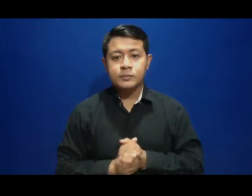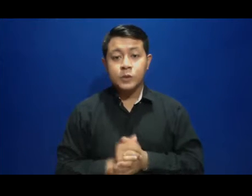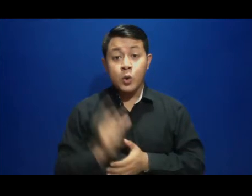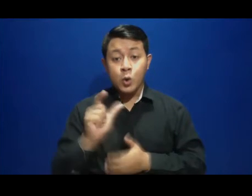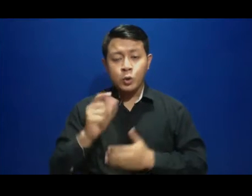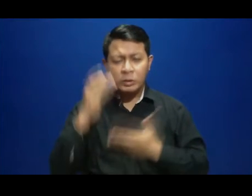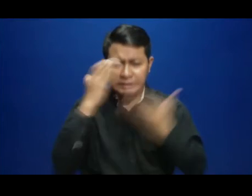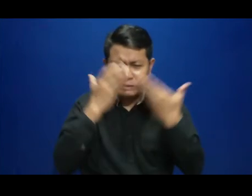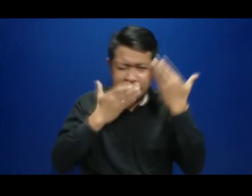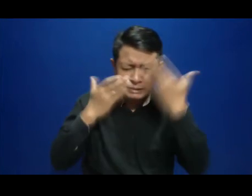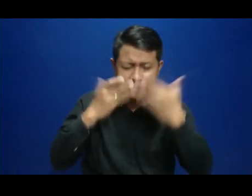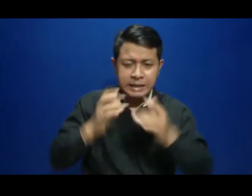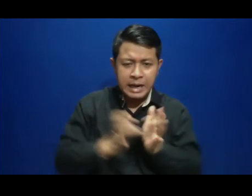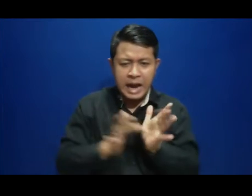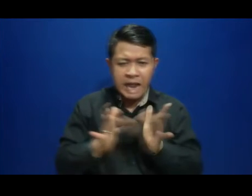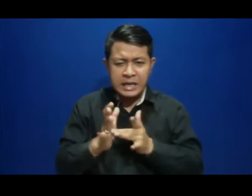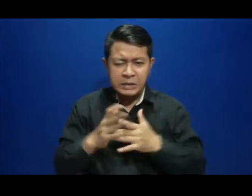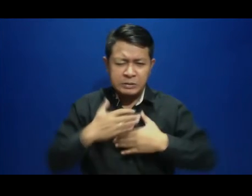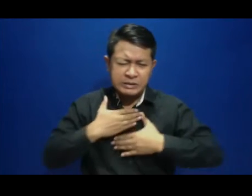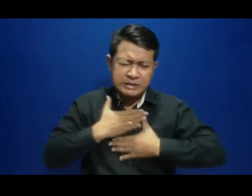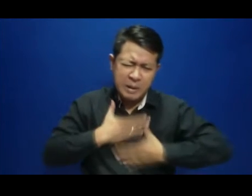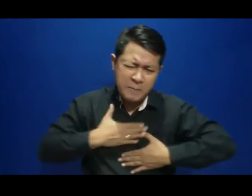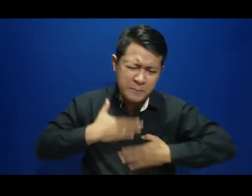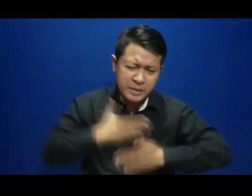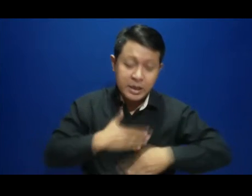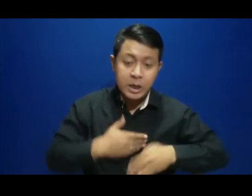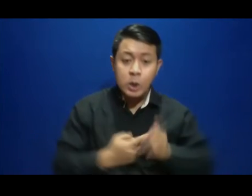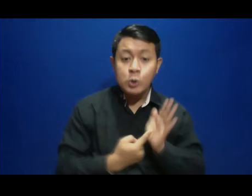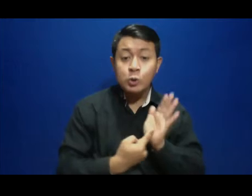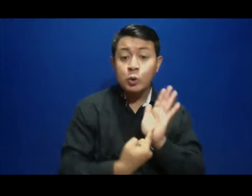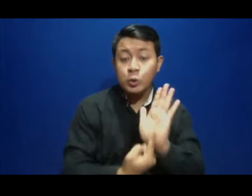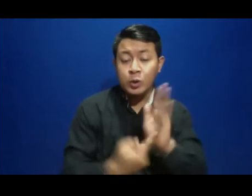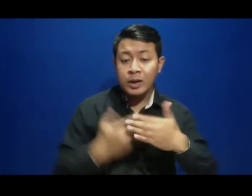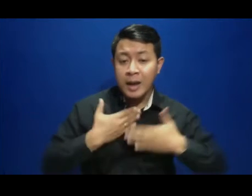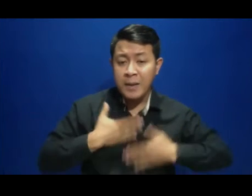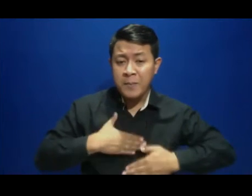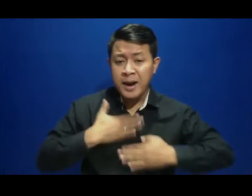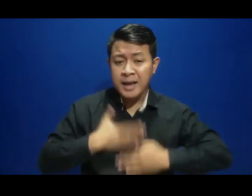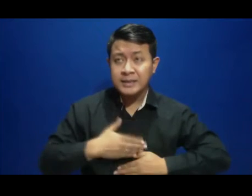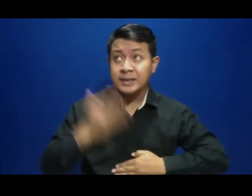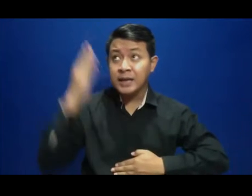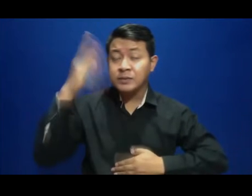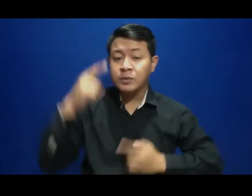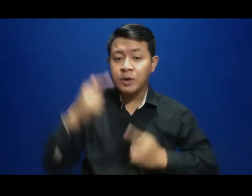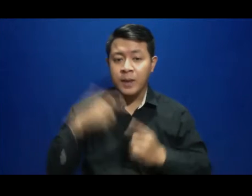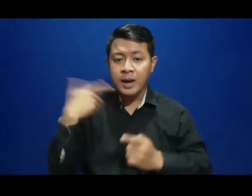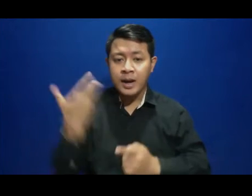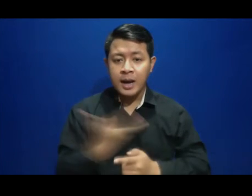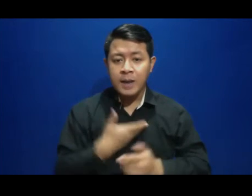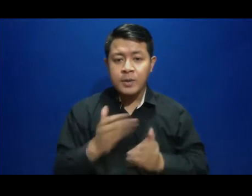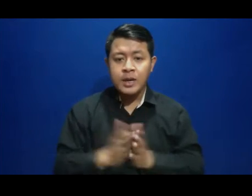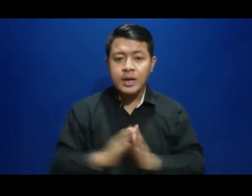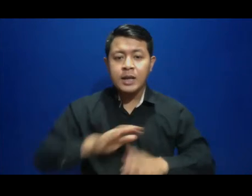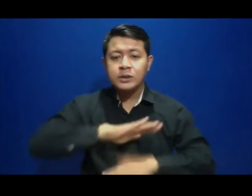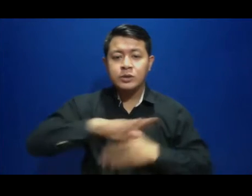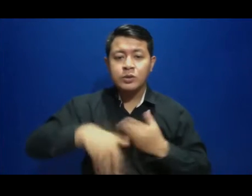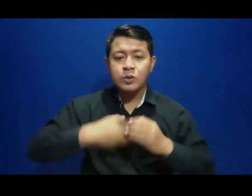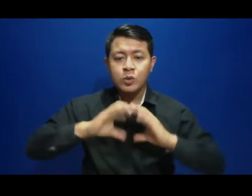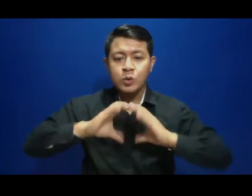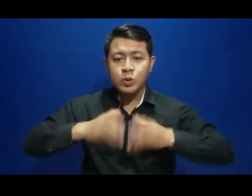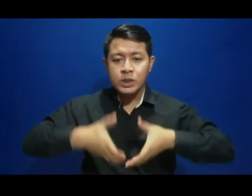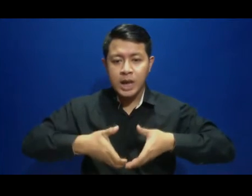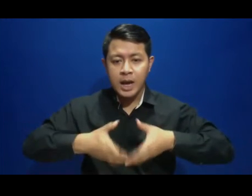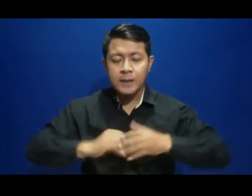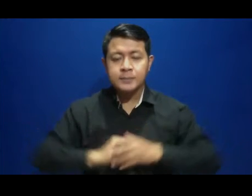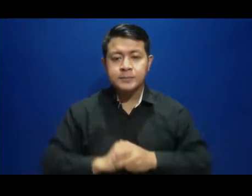Demi sengsara Yesus yang pedih, tunjukkanlah belas kasih-Mu kepada kami dan seluruh dunia.